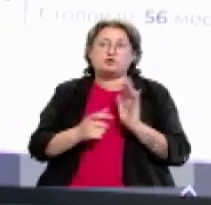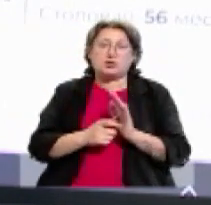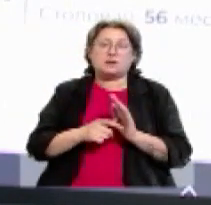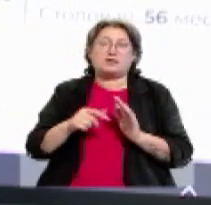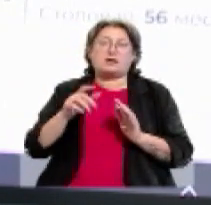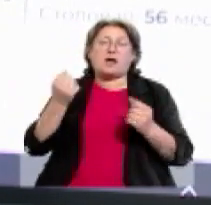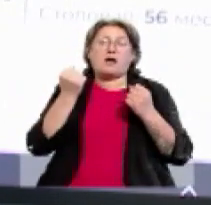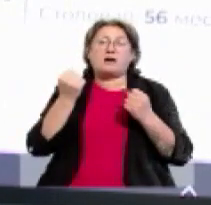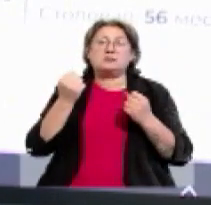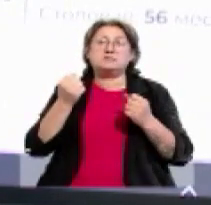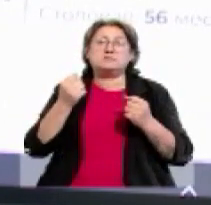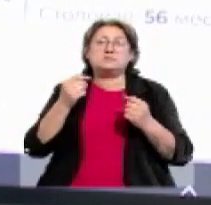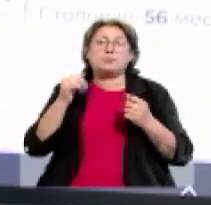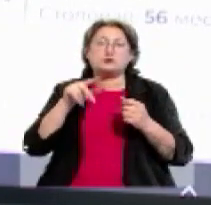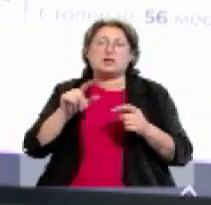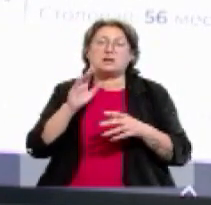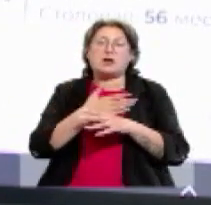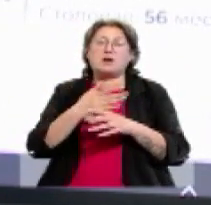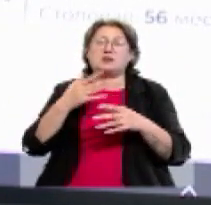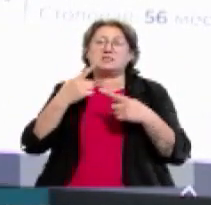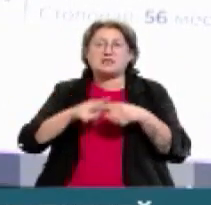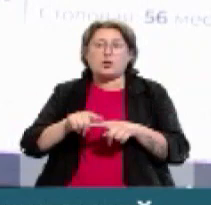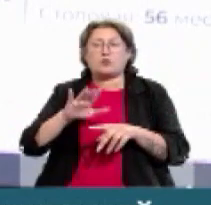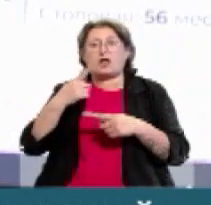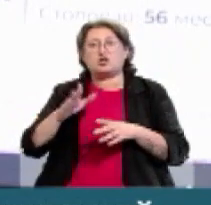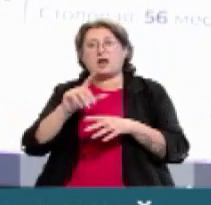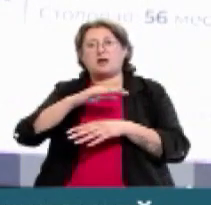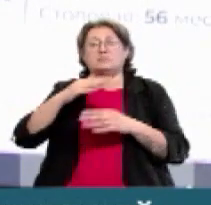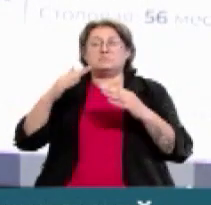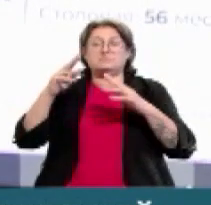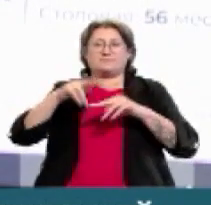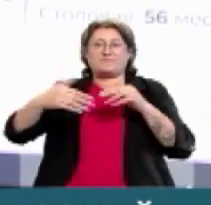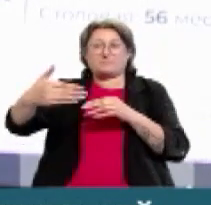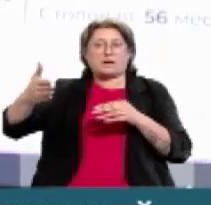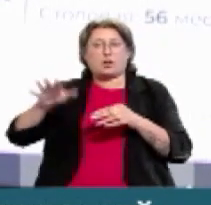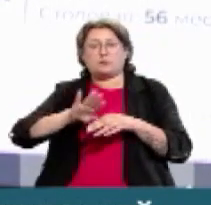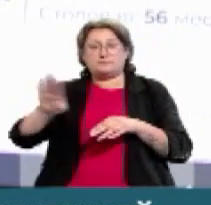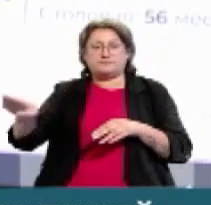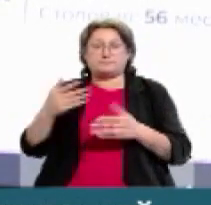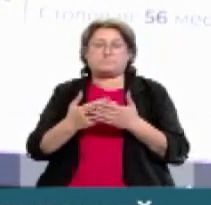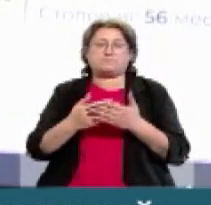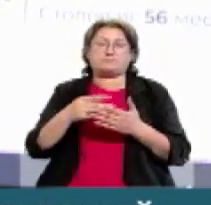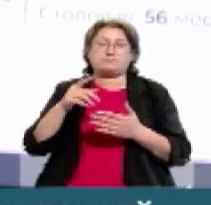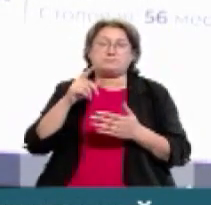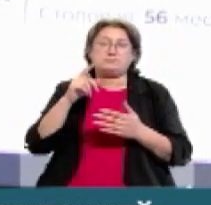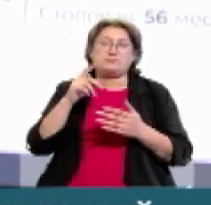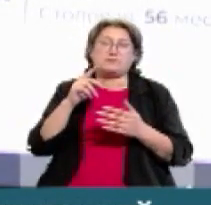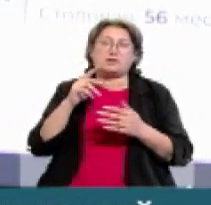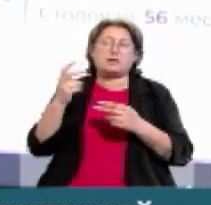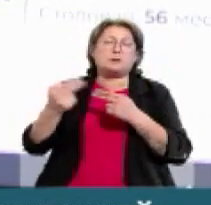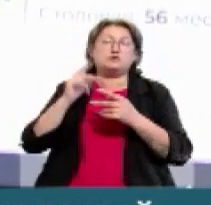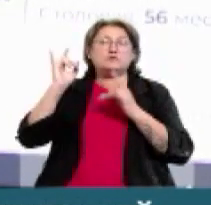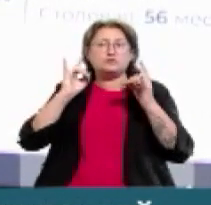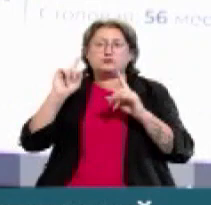актовый зал, спортзал и кабинеты технологий, они находятся в отдельном крыле. То есть, они, если какие-то работы ведутся, например, в столярном цехе, то есть звук не